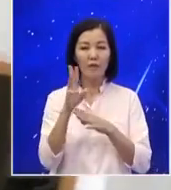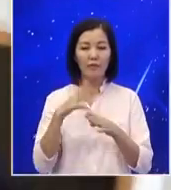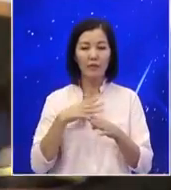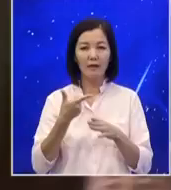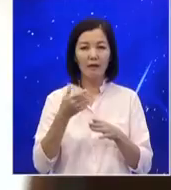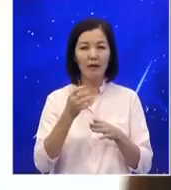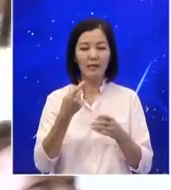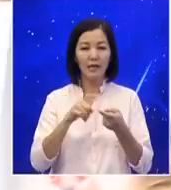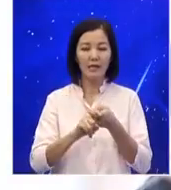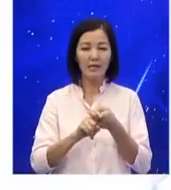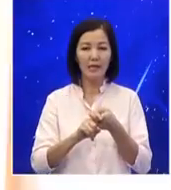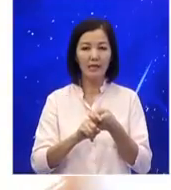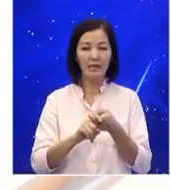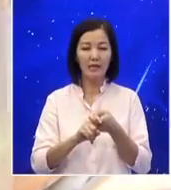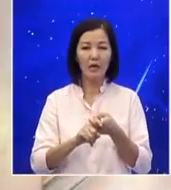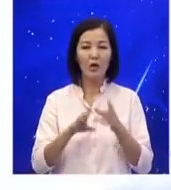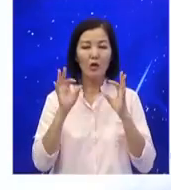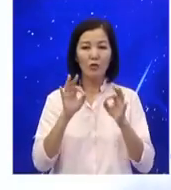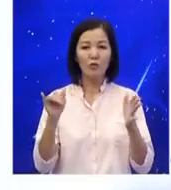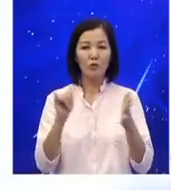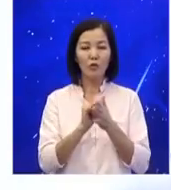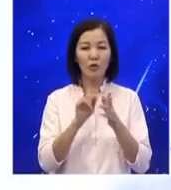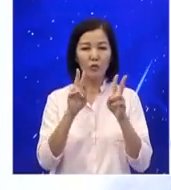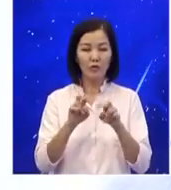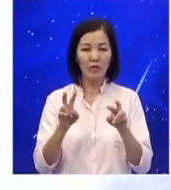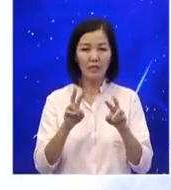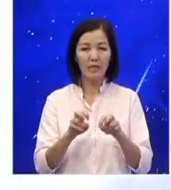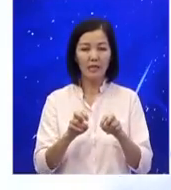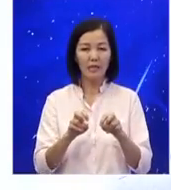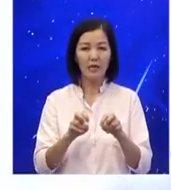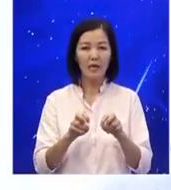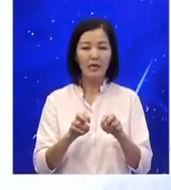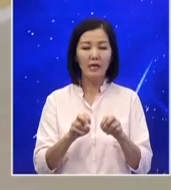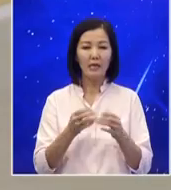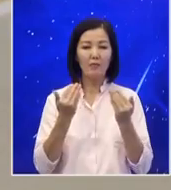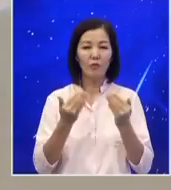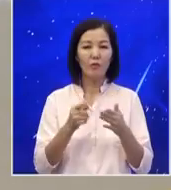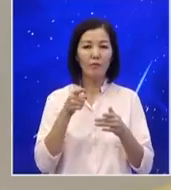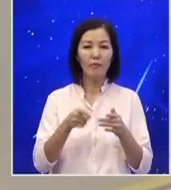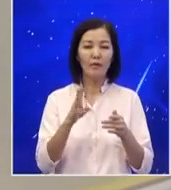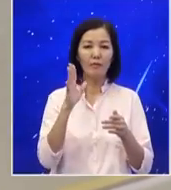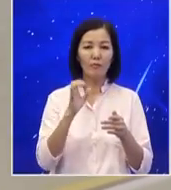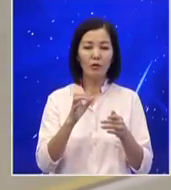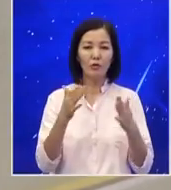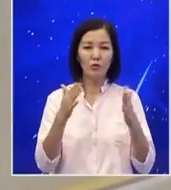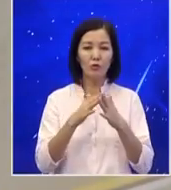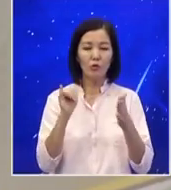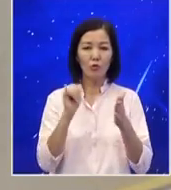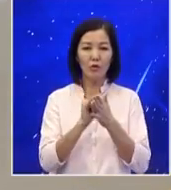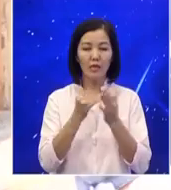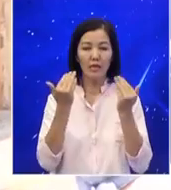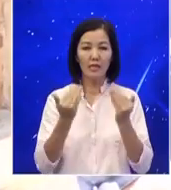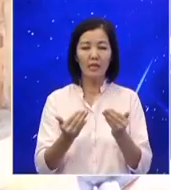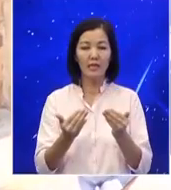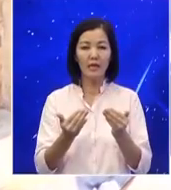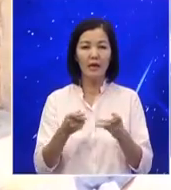Газды анықтайтын датчиктердің дұрыс орнатылуын тексерді. Бұрын соңды мұндай құрылғыларды мамандар 1500 үйге орнатқан. Әкімшіліктің